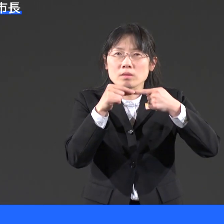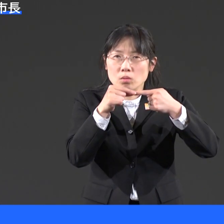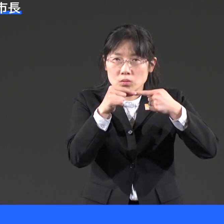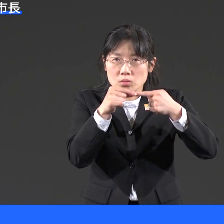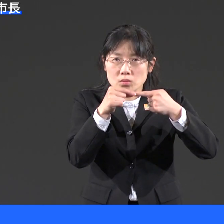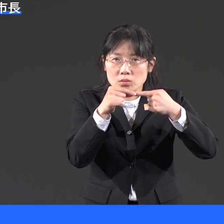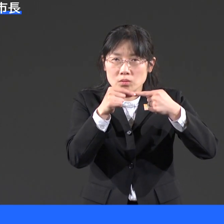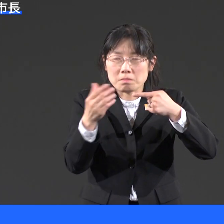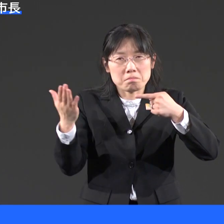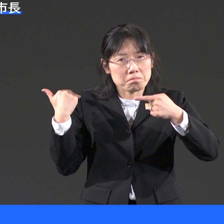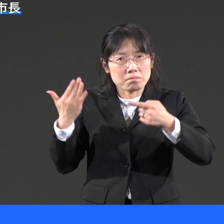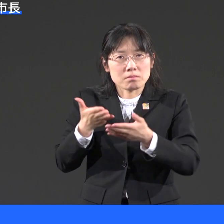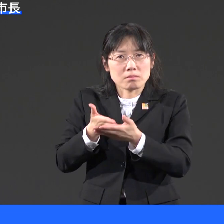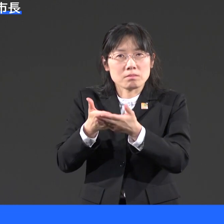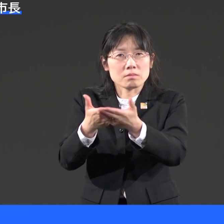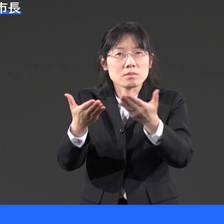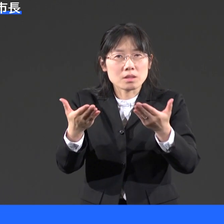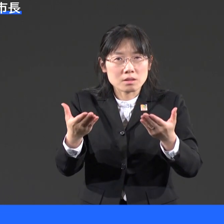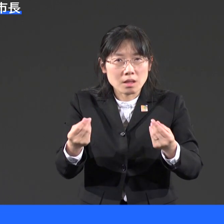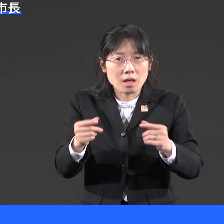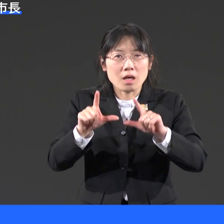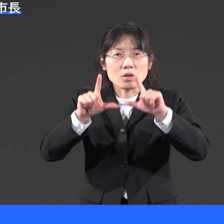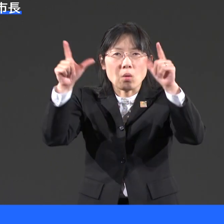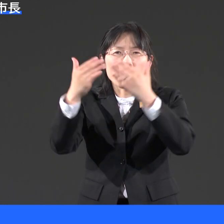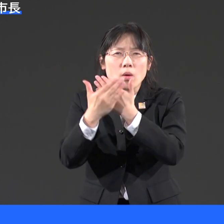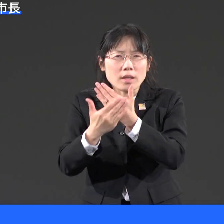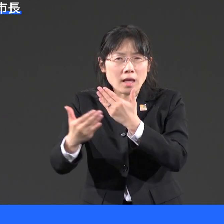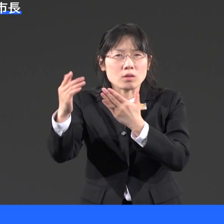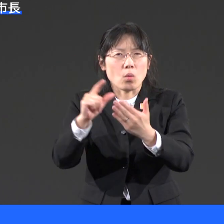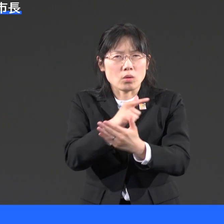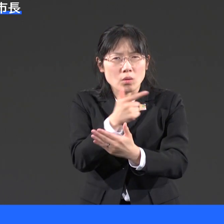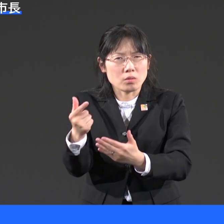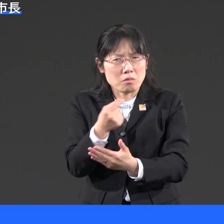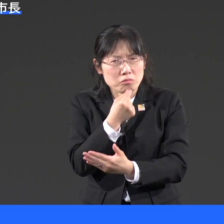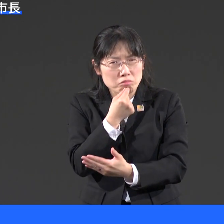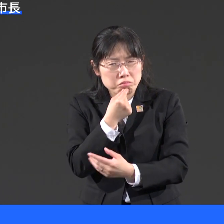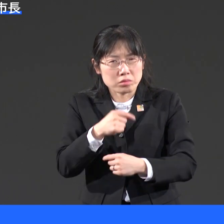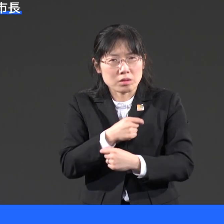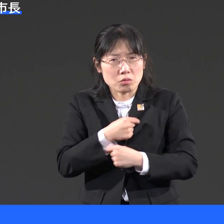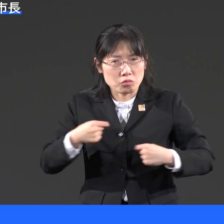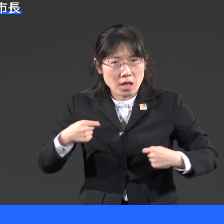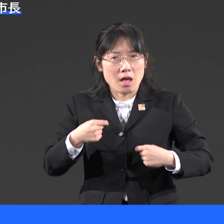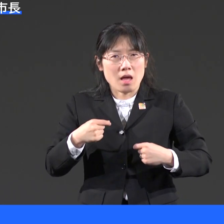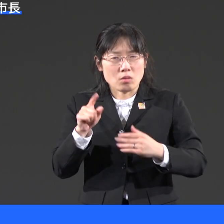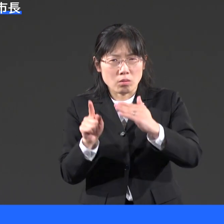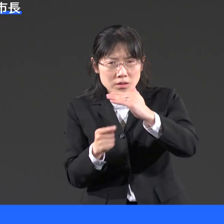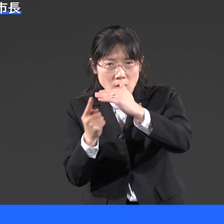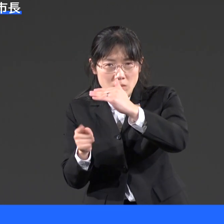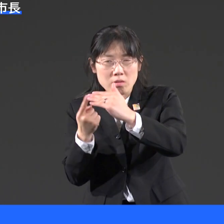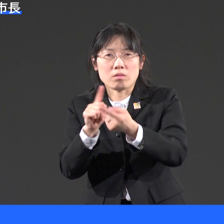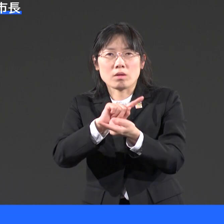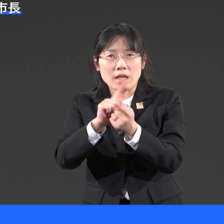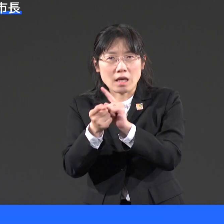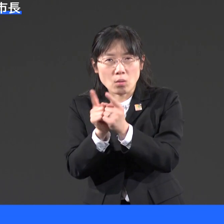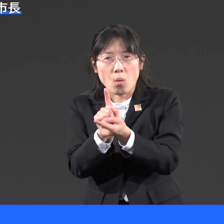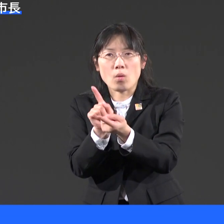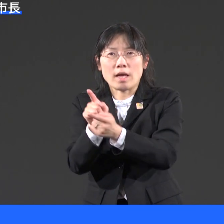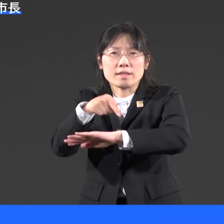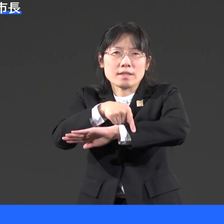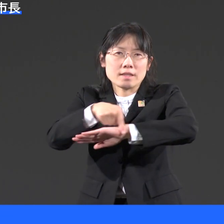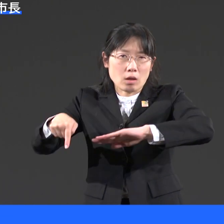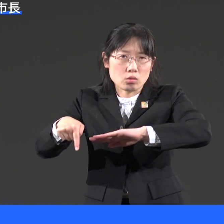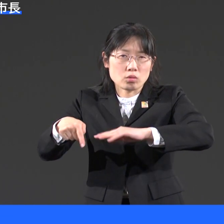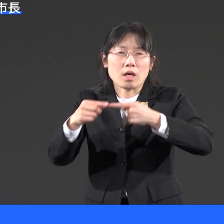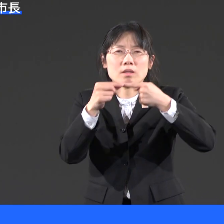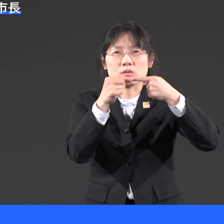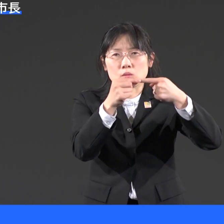ほど来お話があるような、東京大会でのいろいろな不正、事案についての対応対策というようなこと